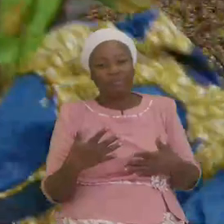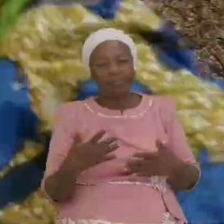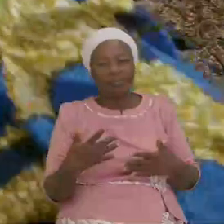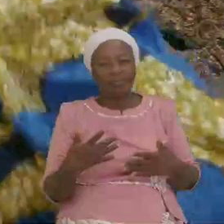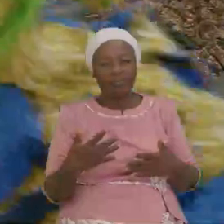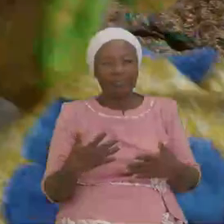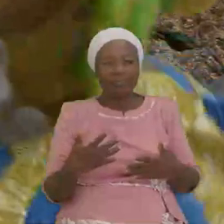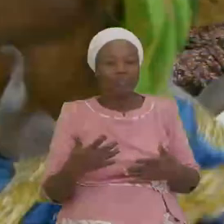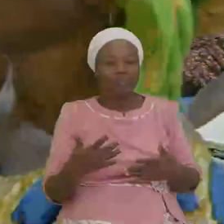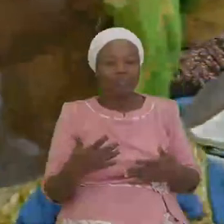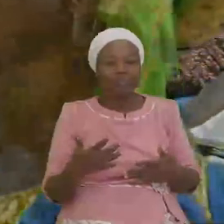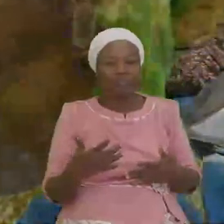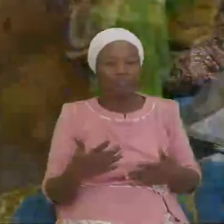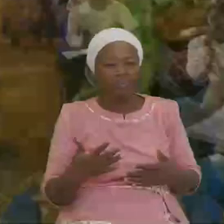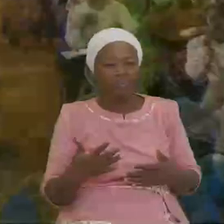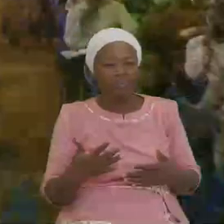de vous assister.